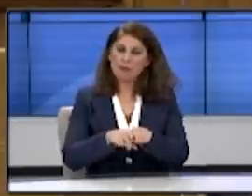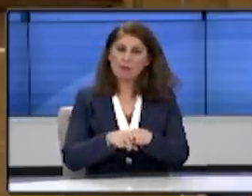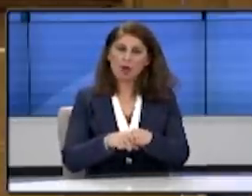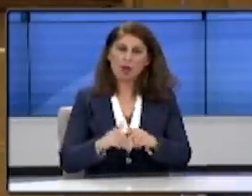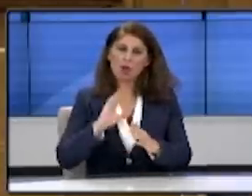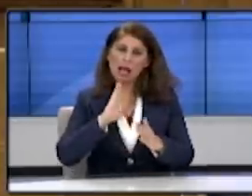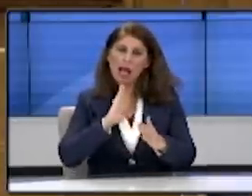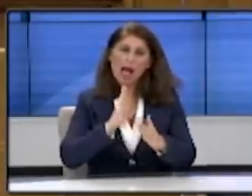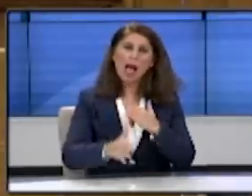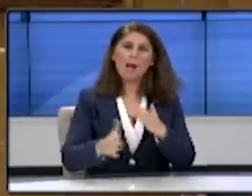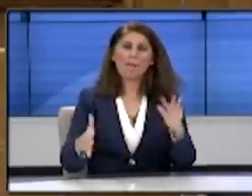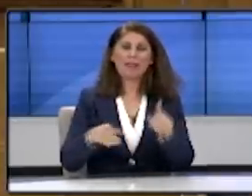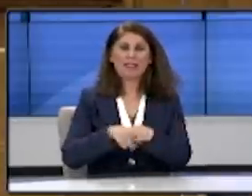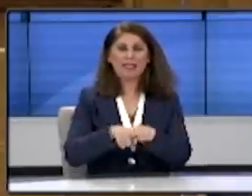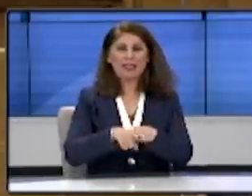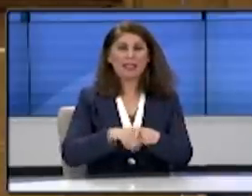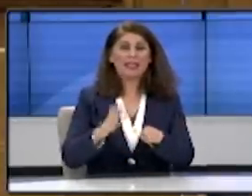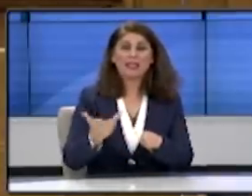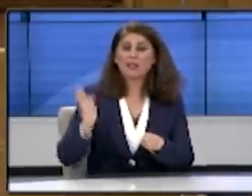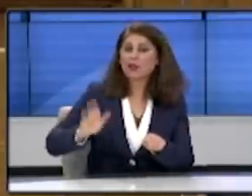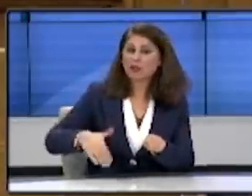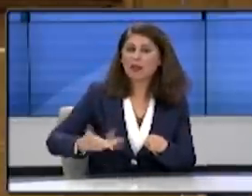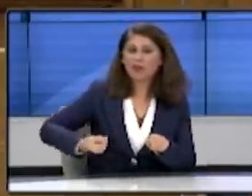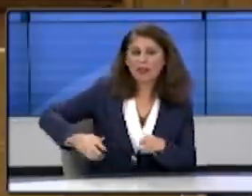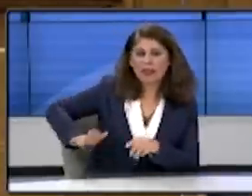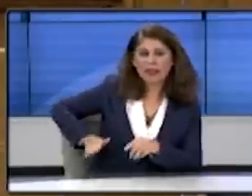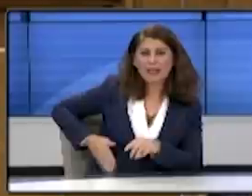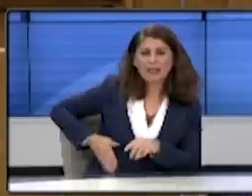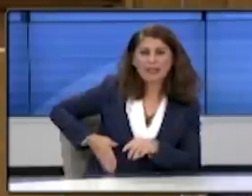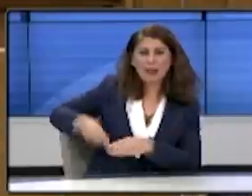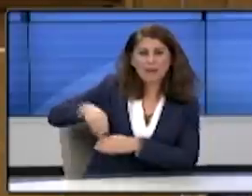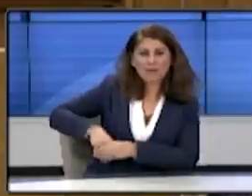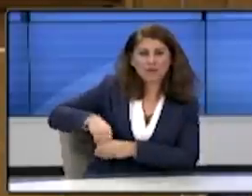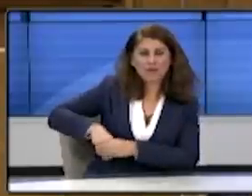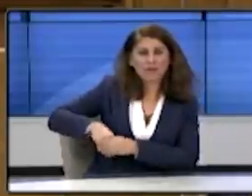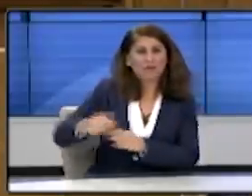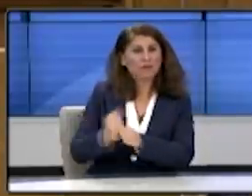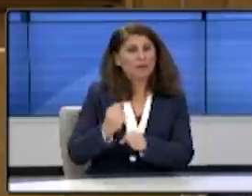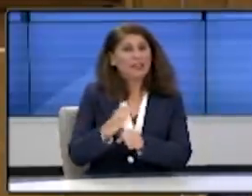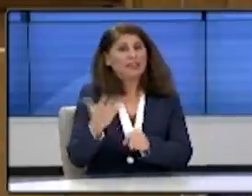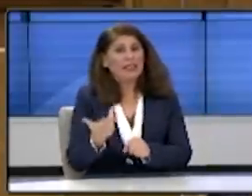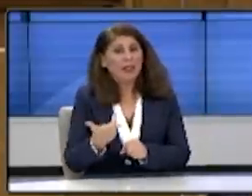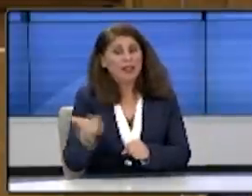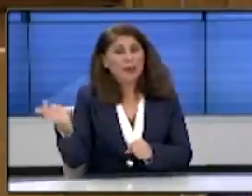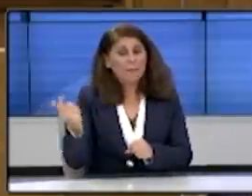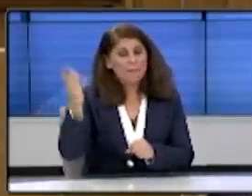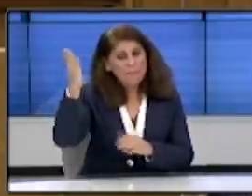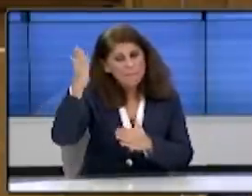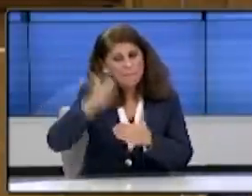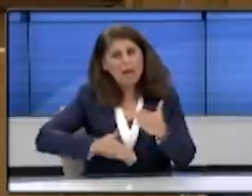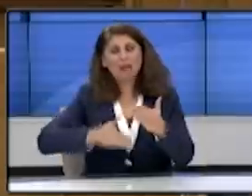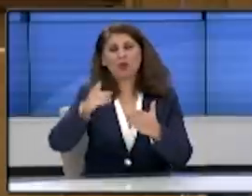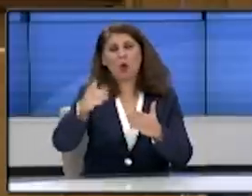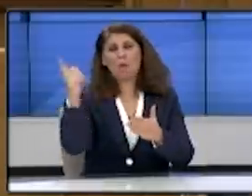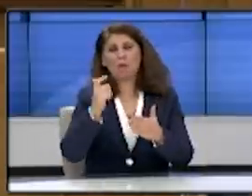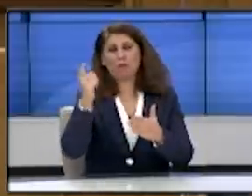άμεση σχέση με το τι τελικά θα μπαίνει στην τσέπη του εργαζόμενου, τι θα γίνει με το μέσο μισθό σε κάθε κλάδο,